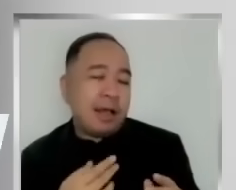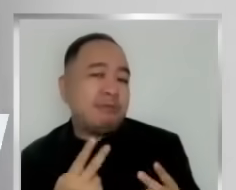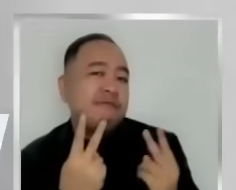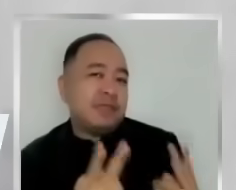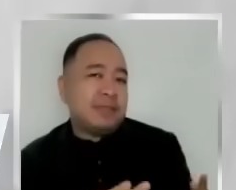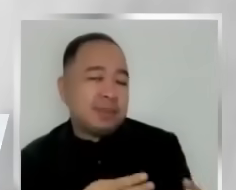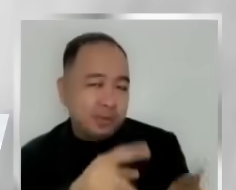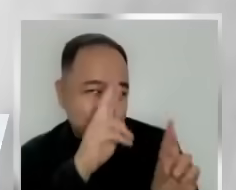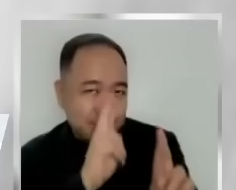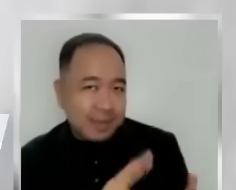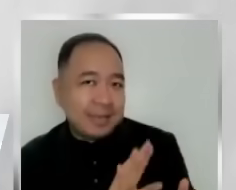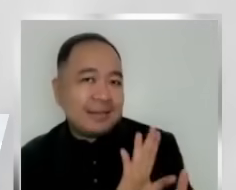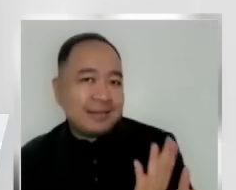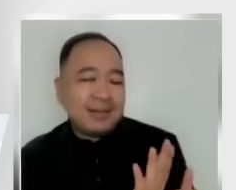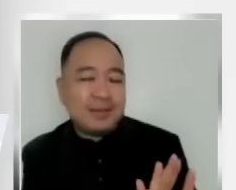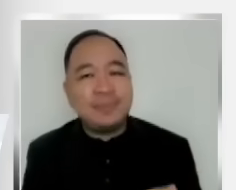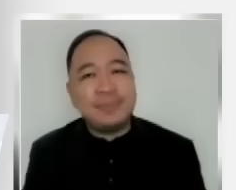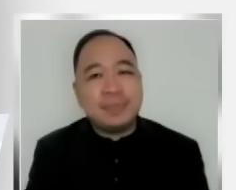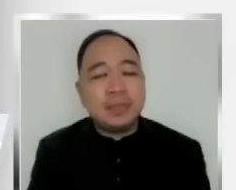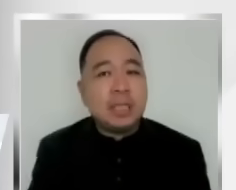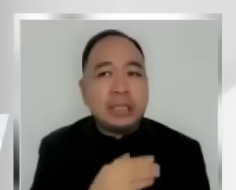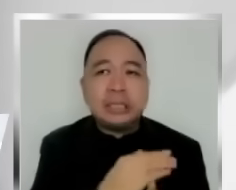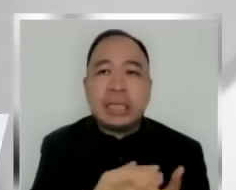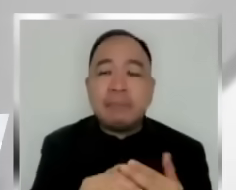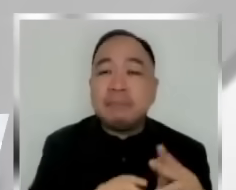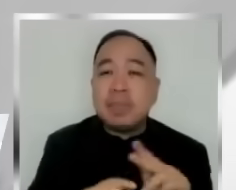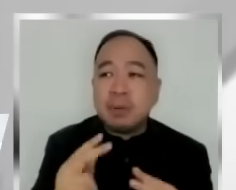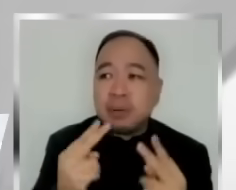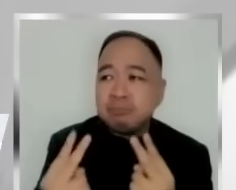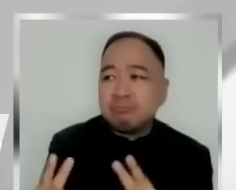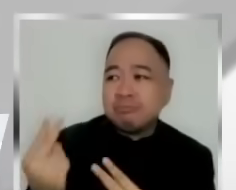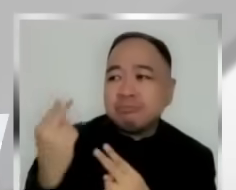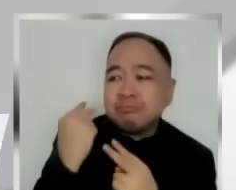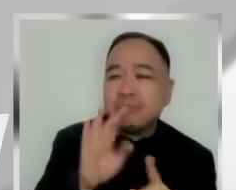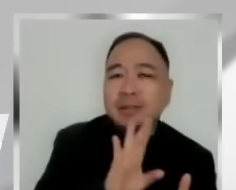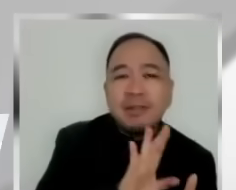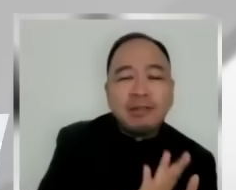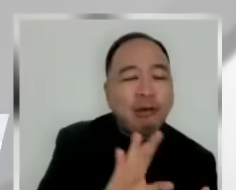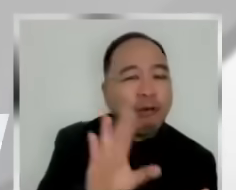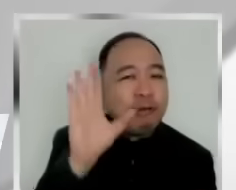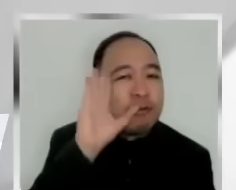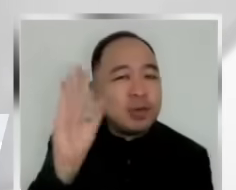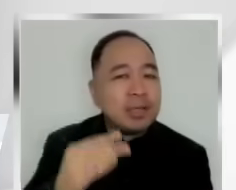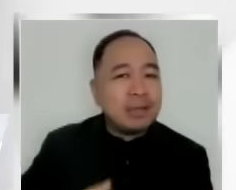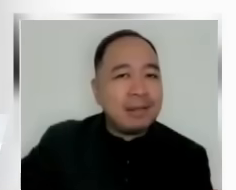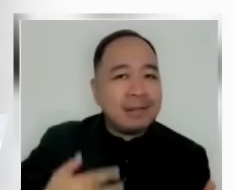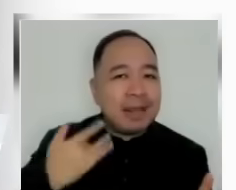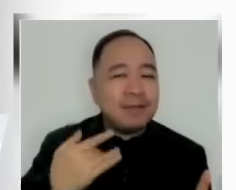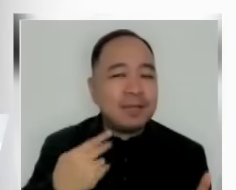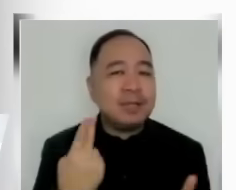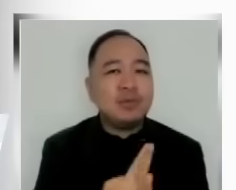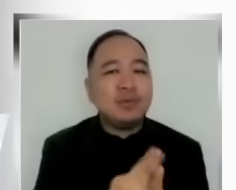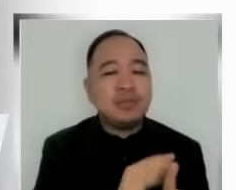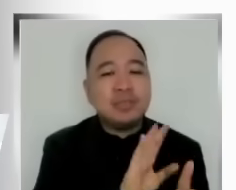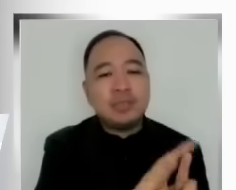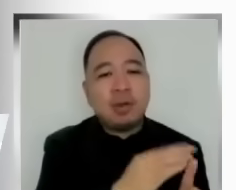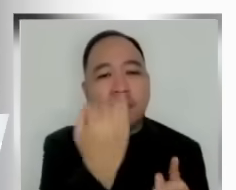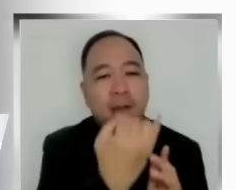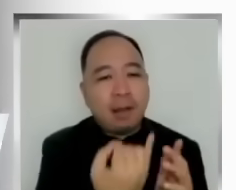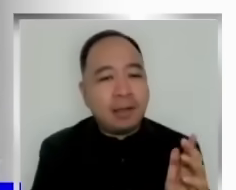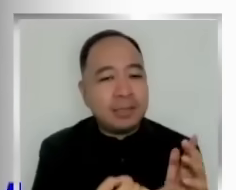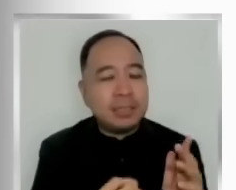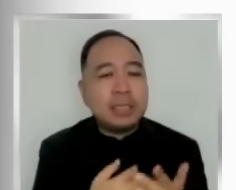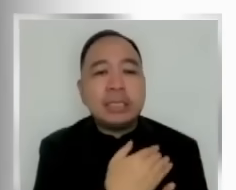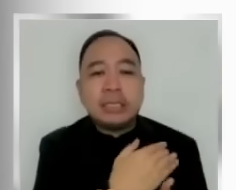ilang fans, nagbaliktanaw naman sa kanyang makulay na buhay gamit ang kani-kanilang sining. May mga nag-recreate ng